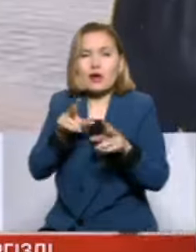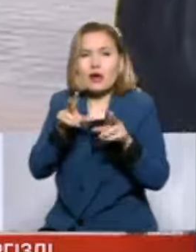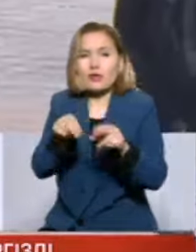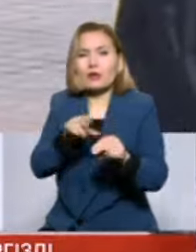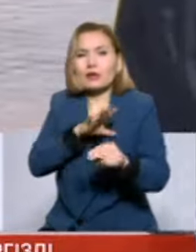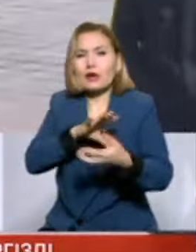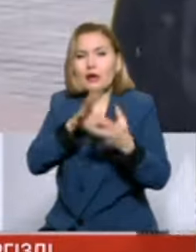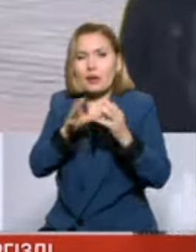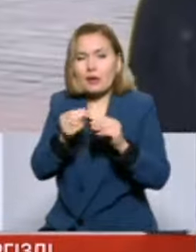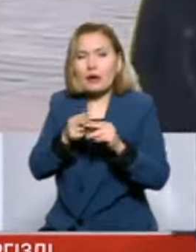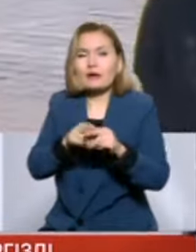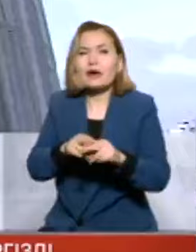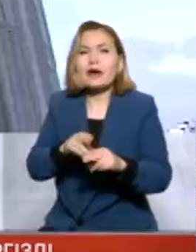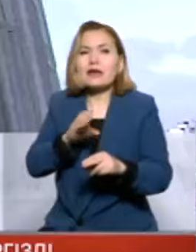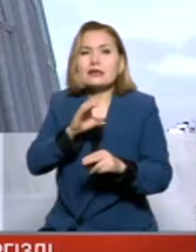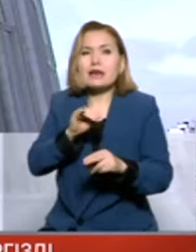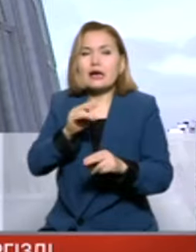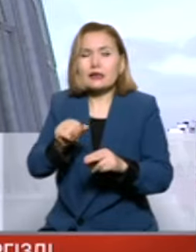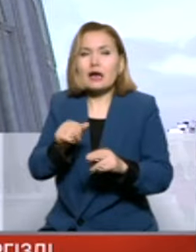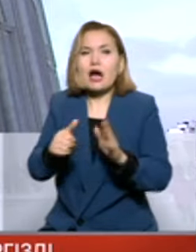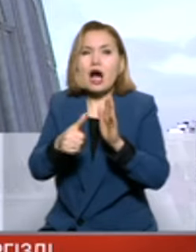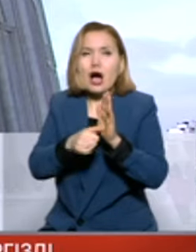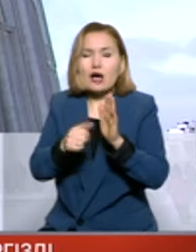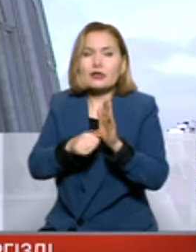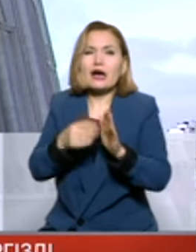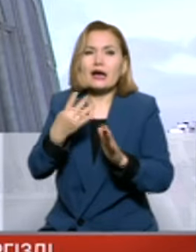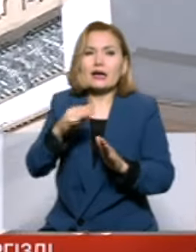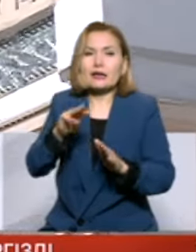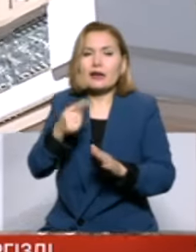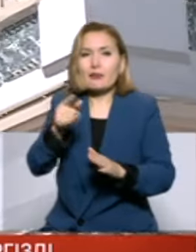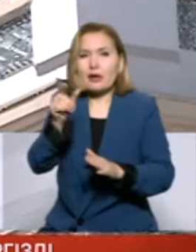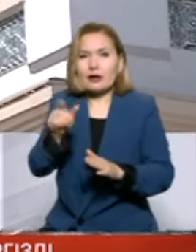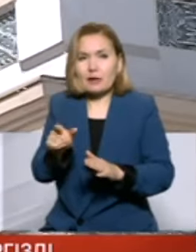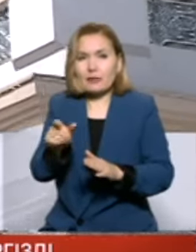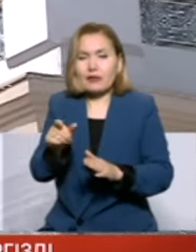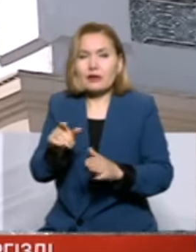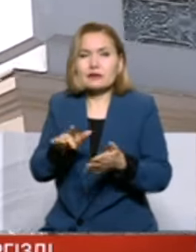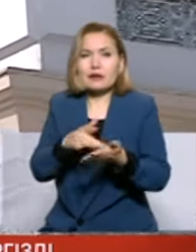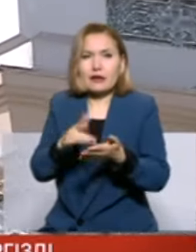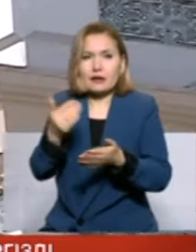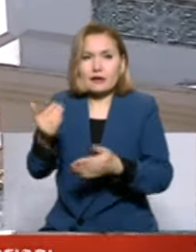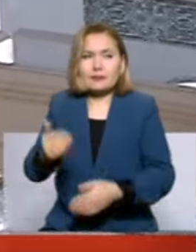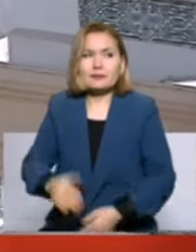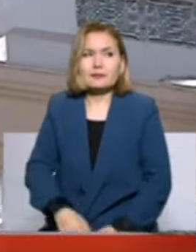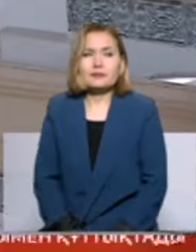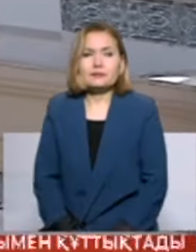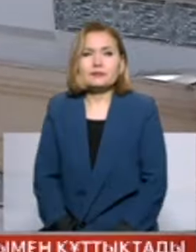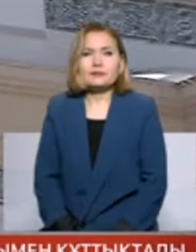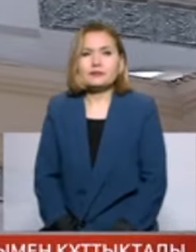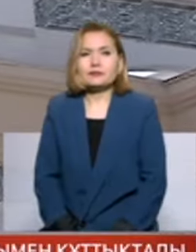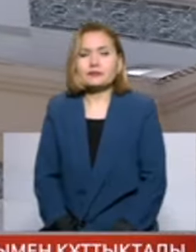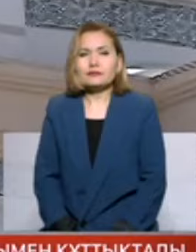Пітір садақасының мөлшері адам басына 640 теңге. Асылбек Данияр, Қазақстан ұлттық арнасы, Астана.